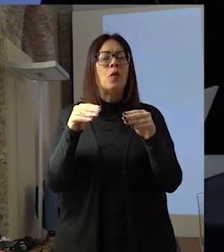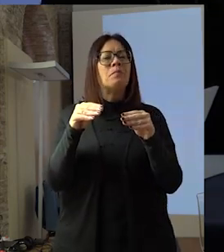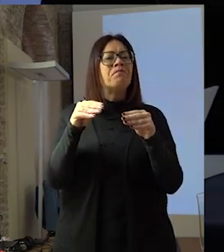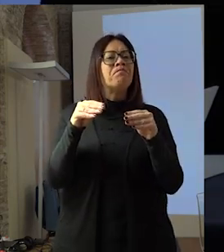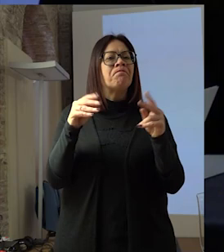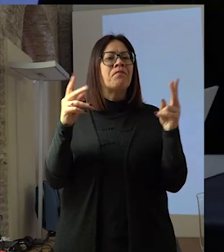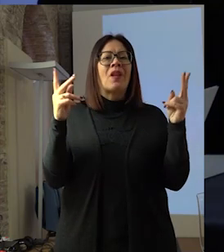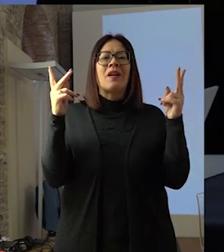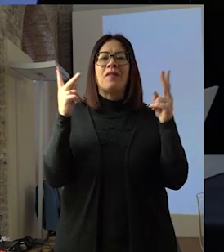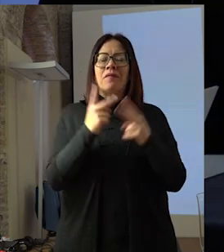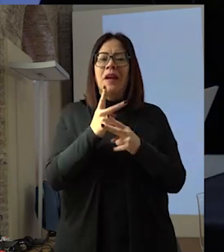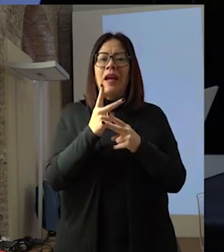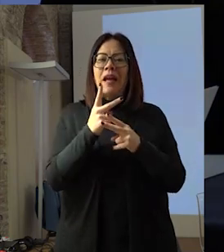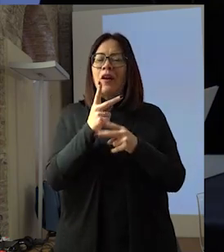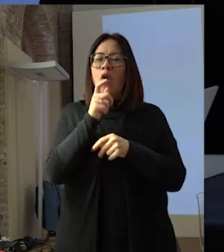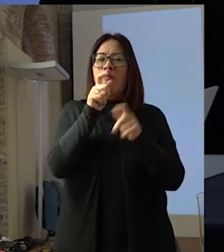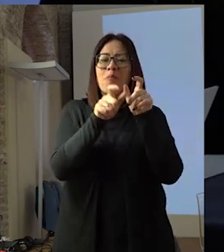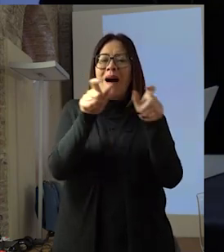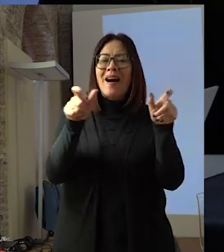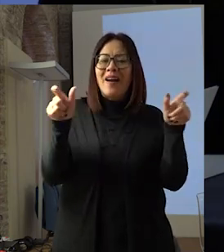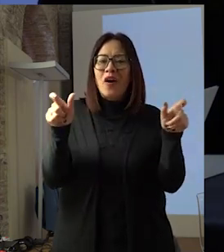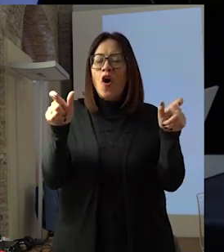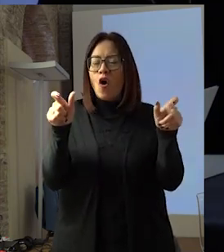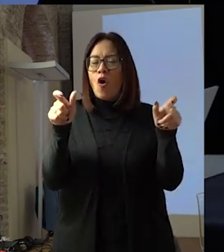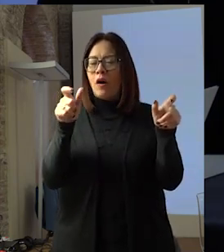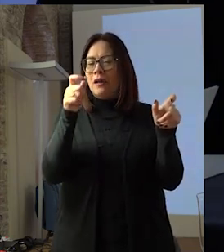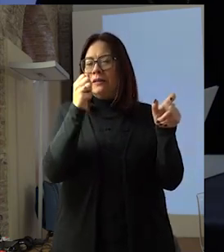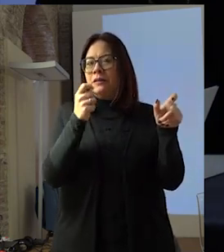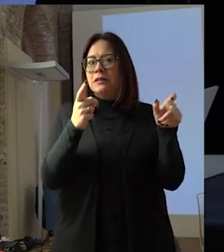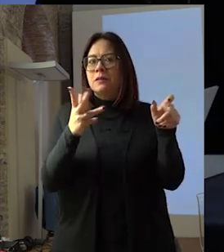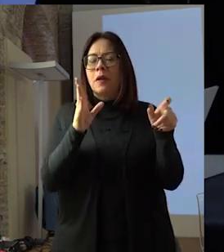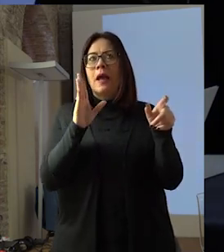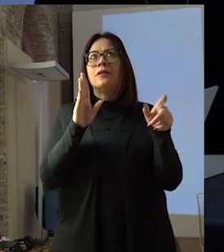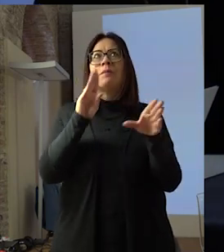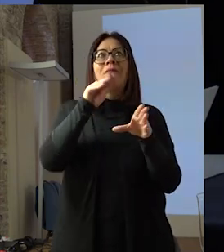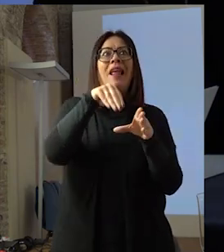sono state citate delle parole più volte: inclusione,